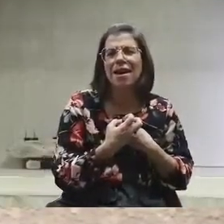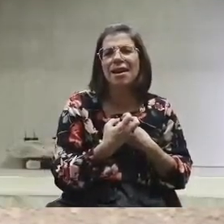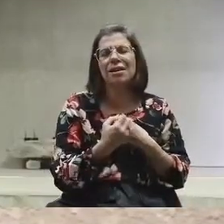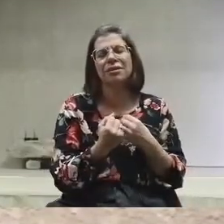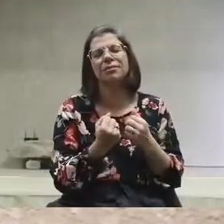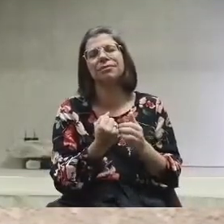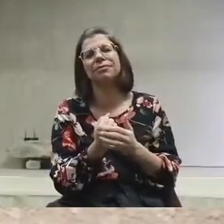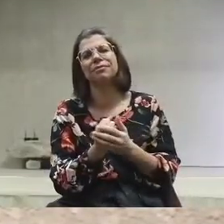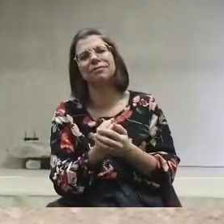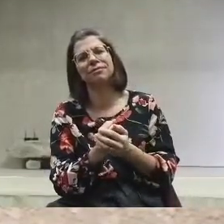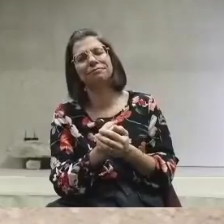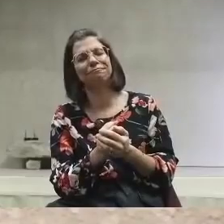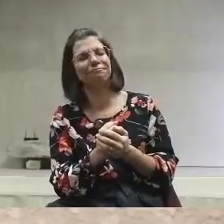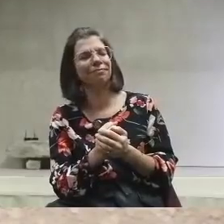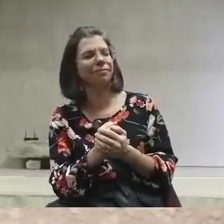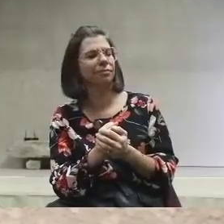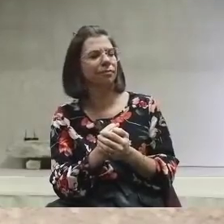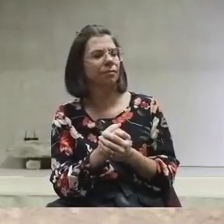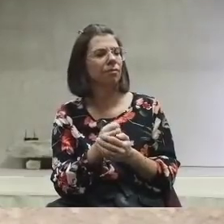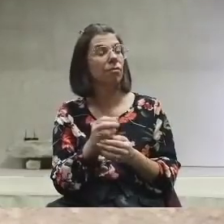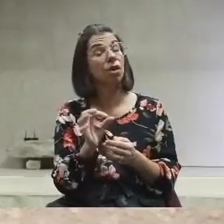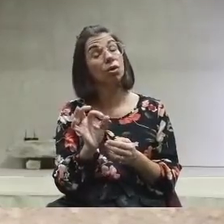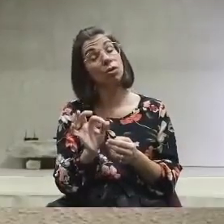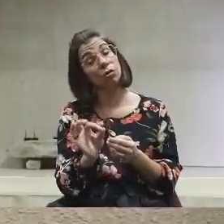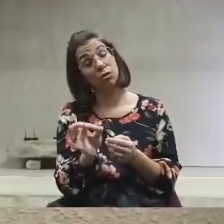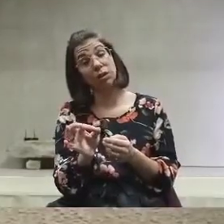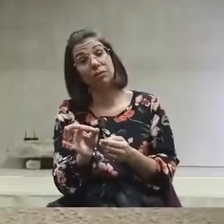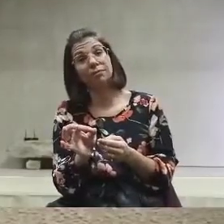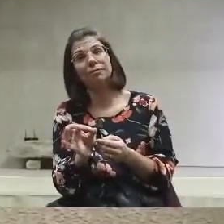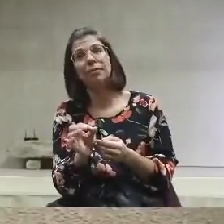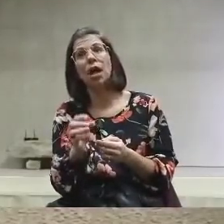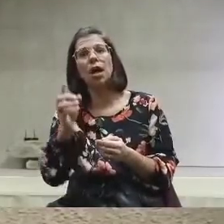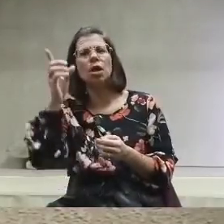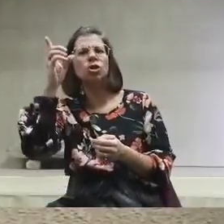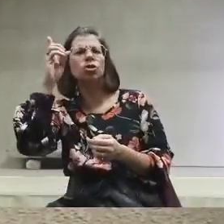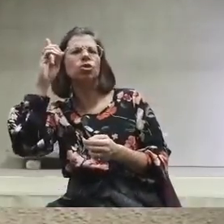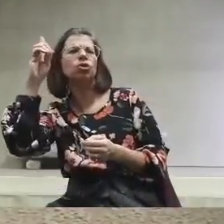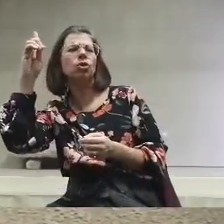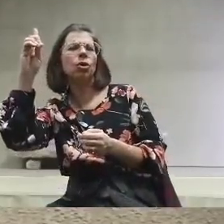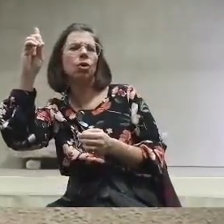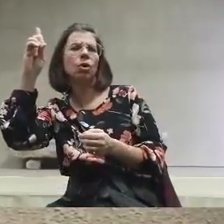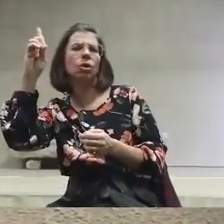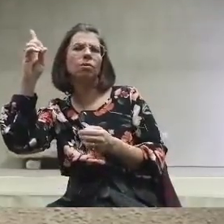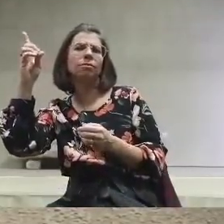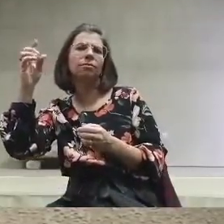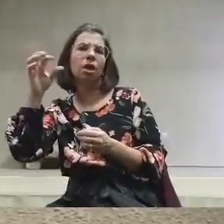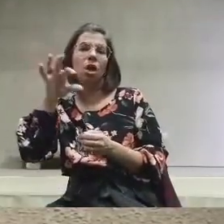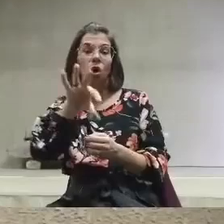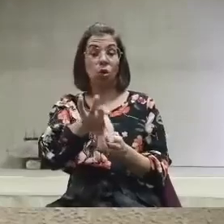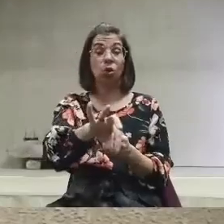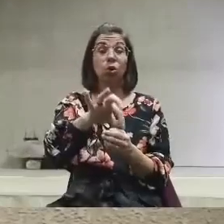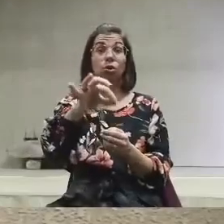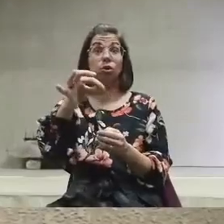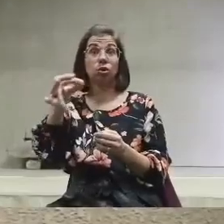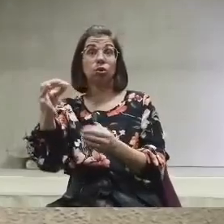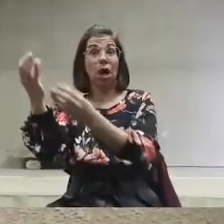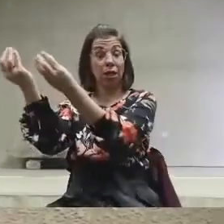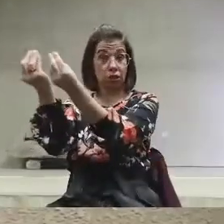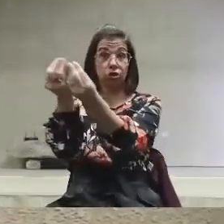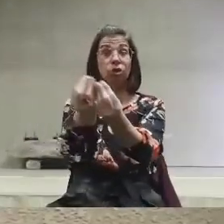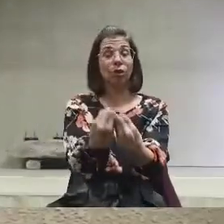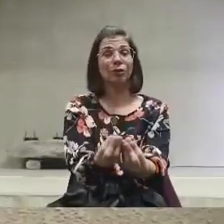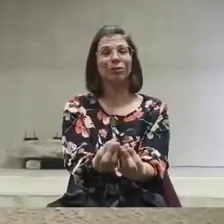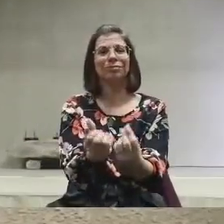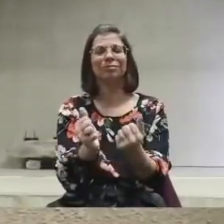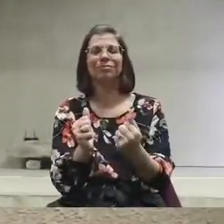Dieu a donné dans sa souveraineté le choix à l'homme de choisir. Parce que souvent, dans le cours de salut, les gens posent la question,